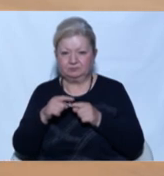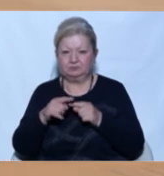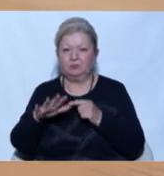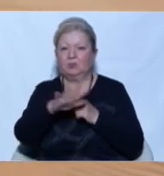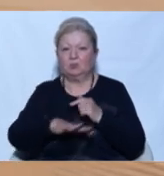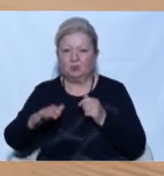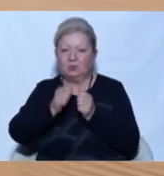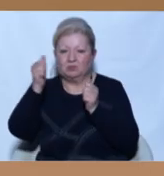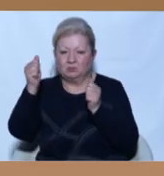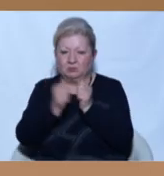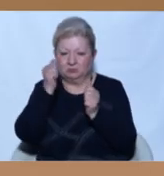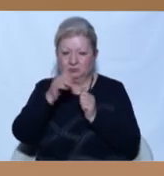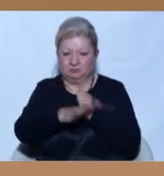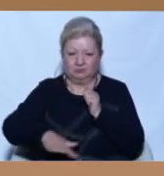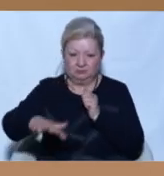უდაბნოს ლანდშაფტი.